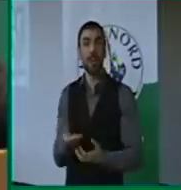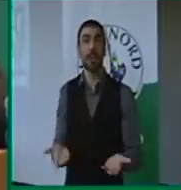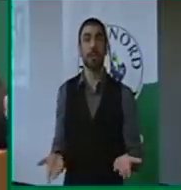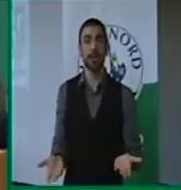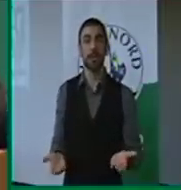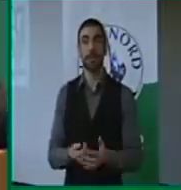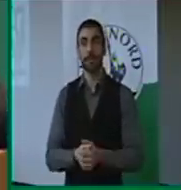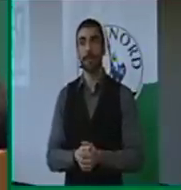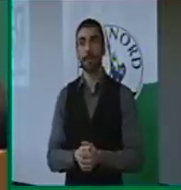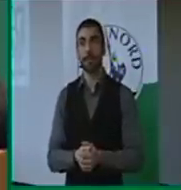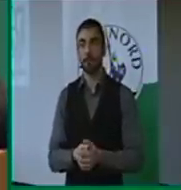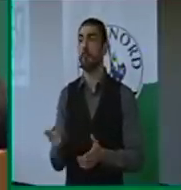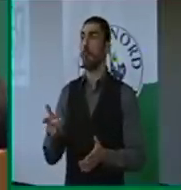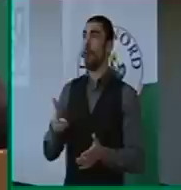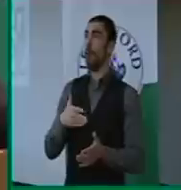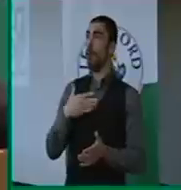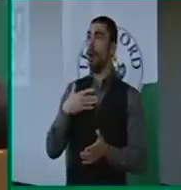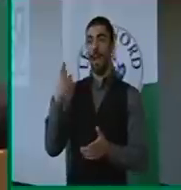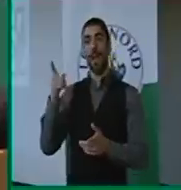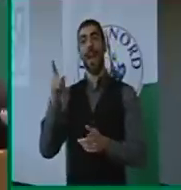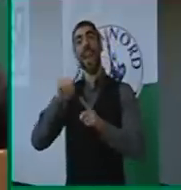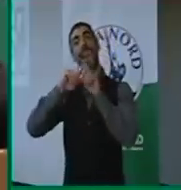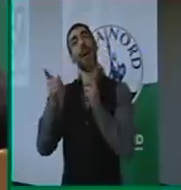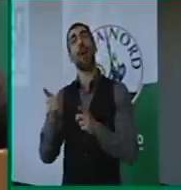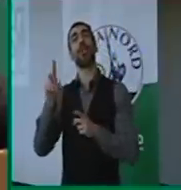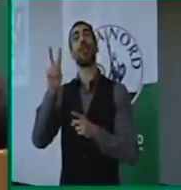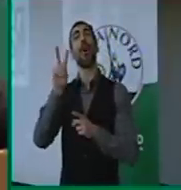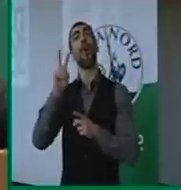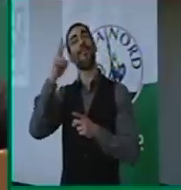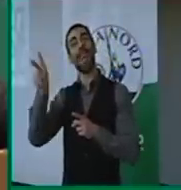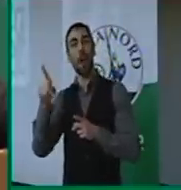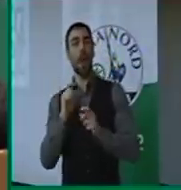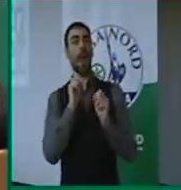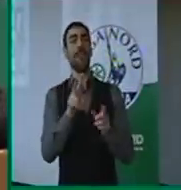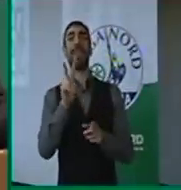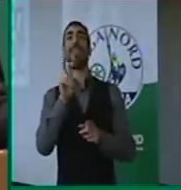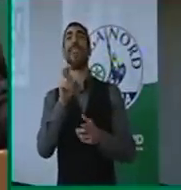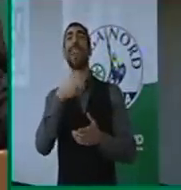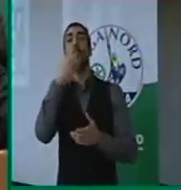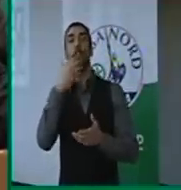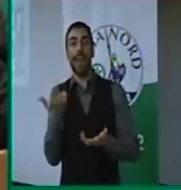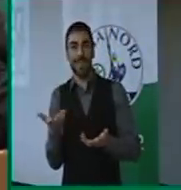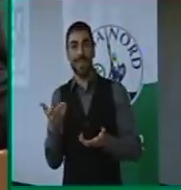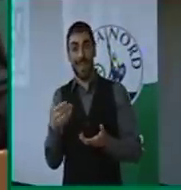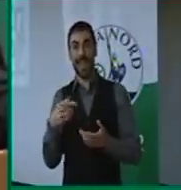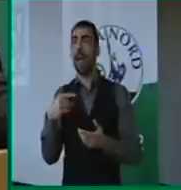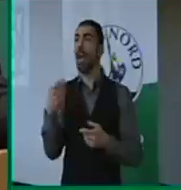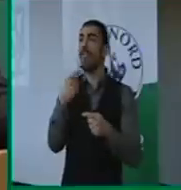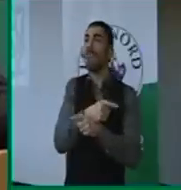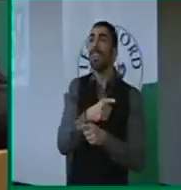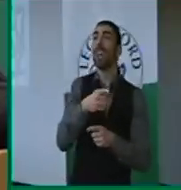scudi molto contento il negoziante di Verona che ha venduto 20 pesche quello che vende le pesche a